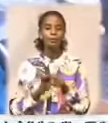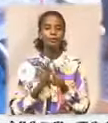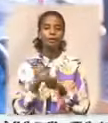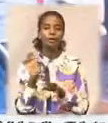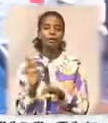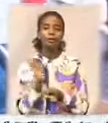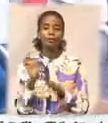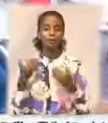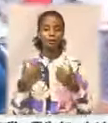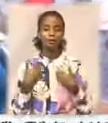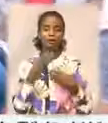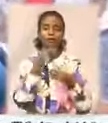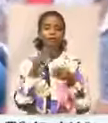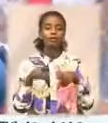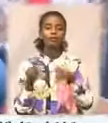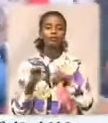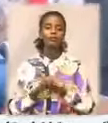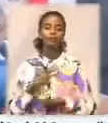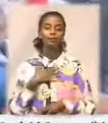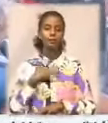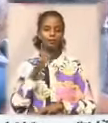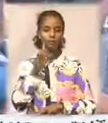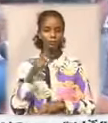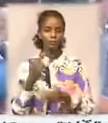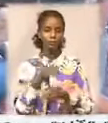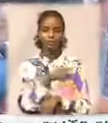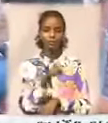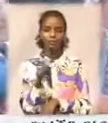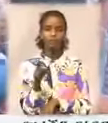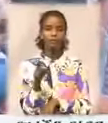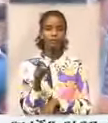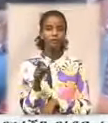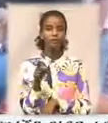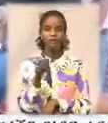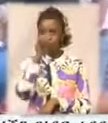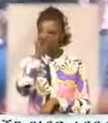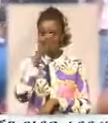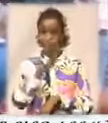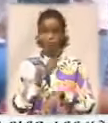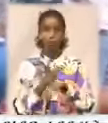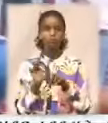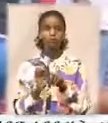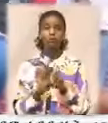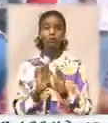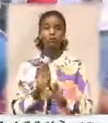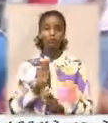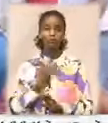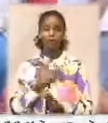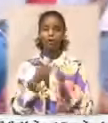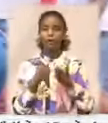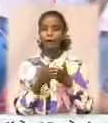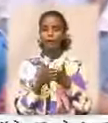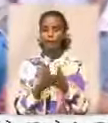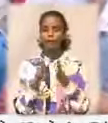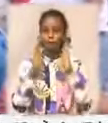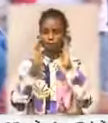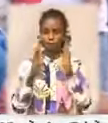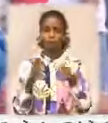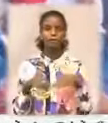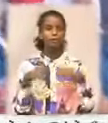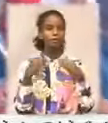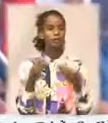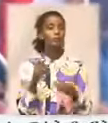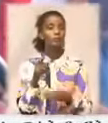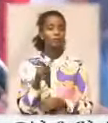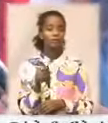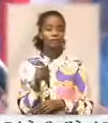ቀበሌ ያለው የግብርና ባለሙያችን እና እነዚህን የሰው ኃይላችንን ባለሙያዎቻችን፣ አመራሮቻችን ትኩረት ሰጥተው